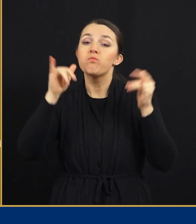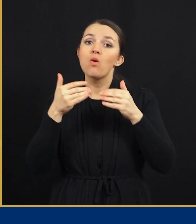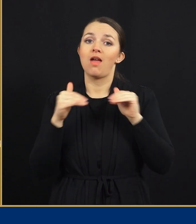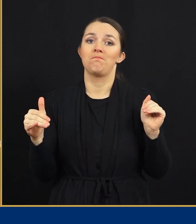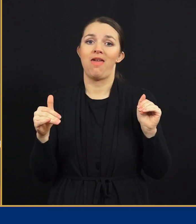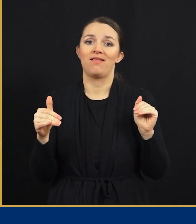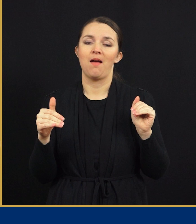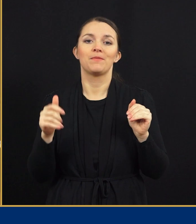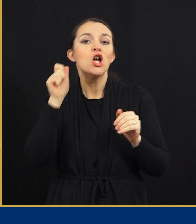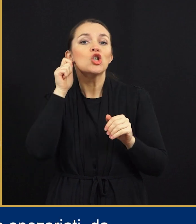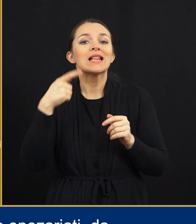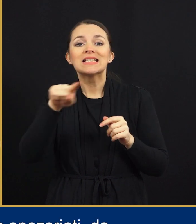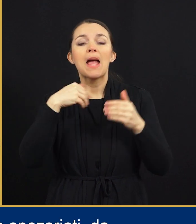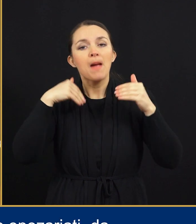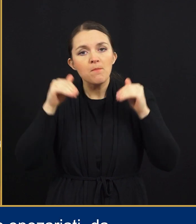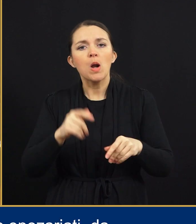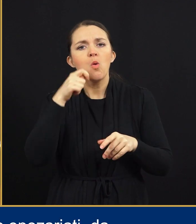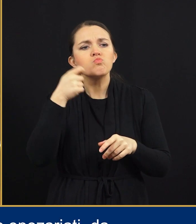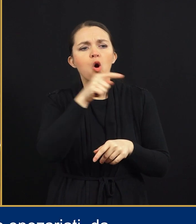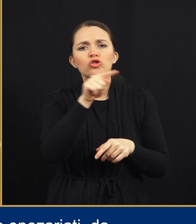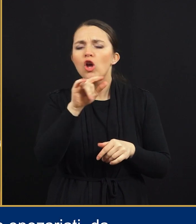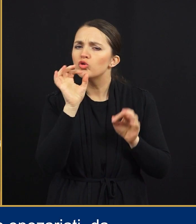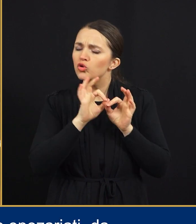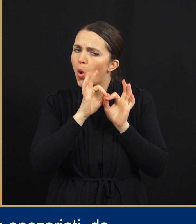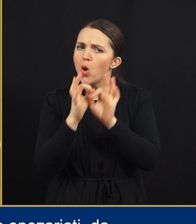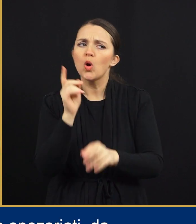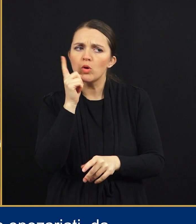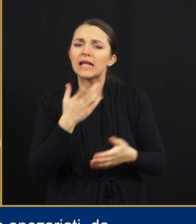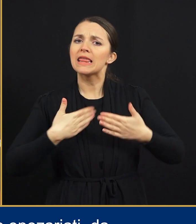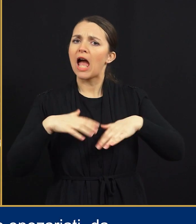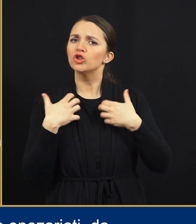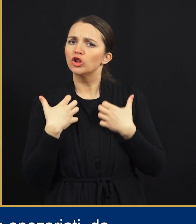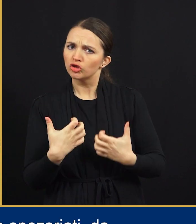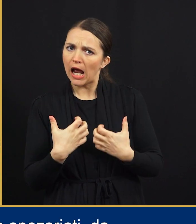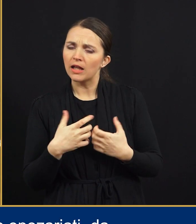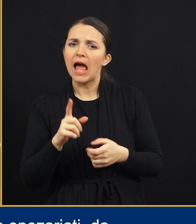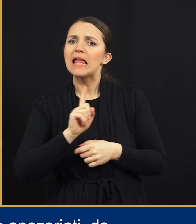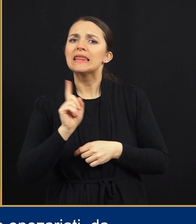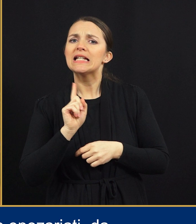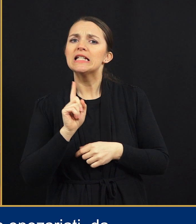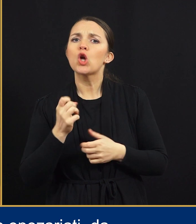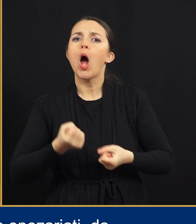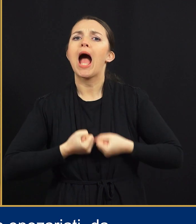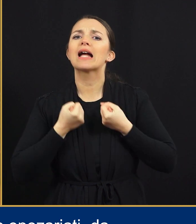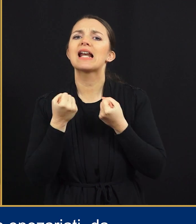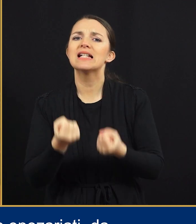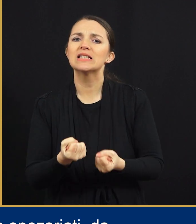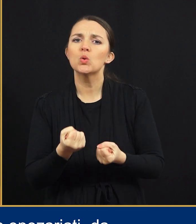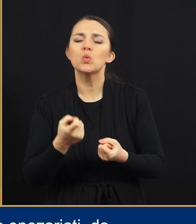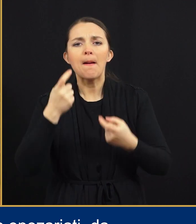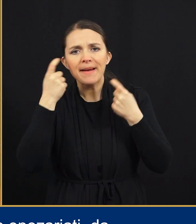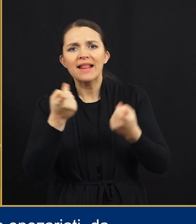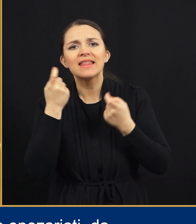je meja. Ženske pa moramo moške ves čas opozarjati, da naše želje niso